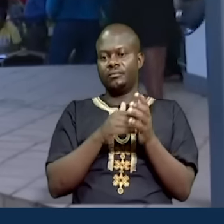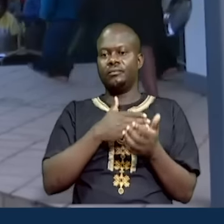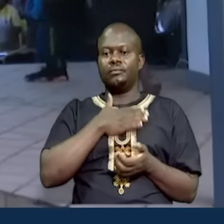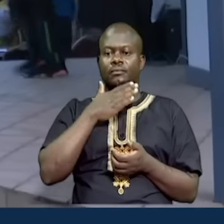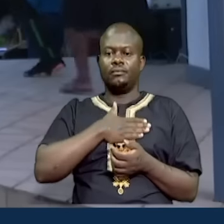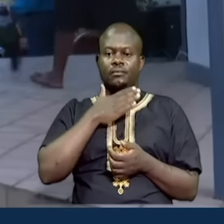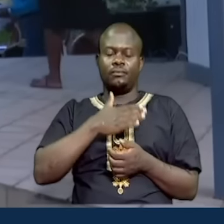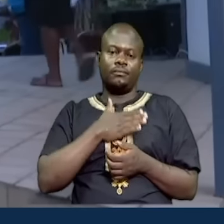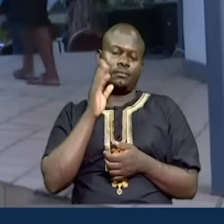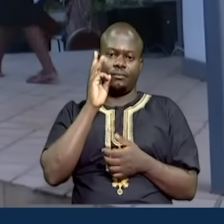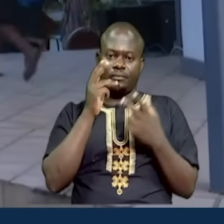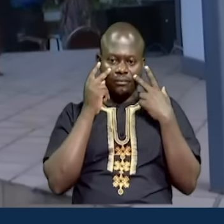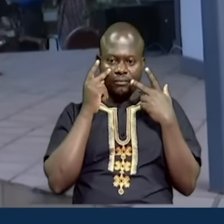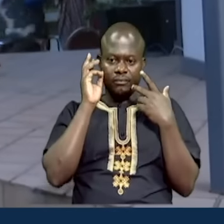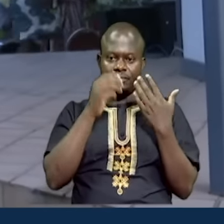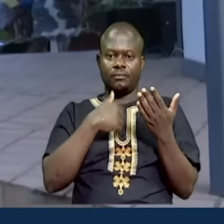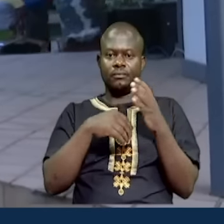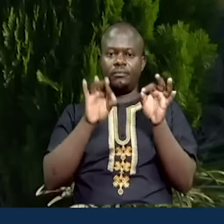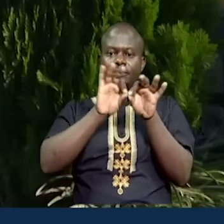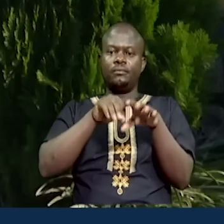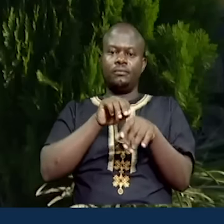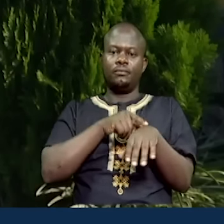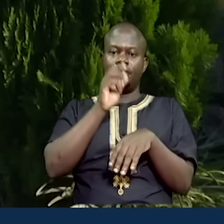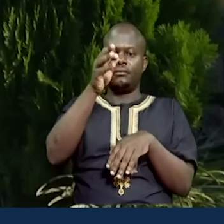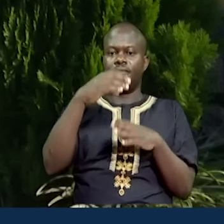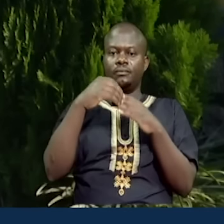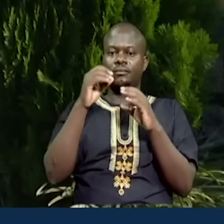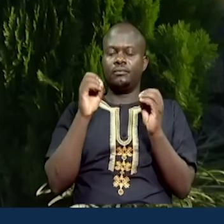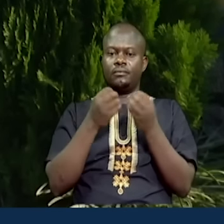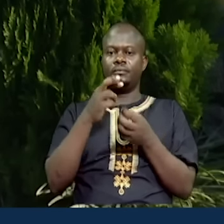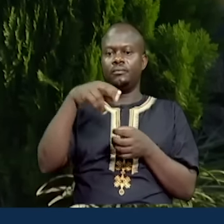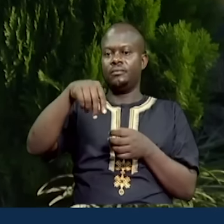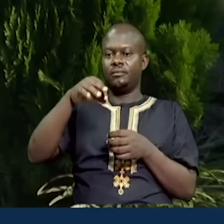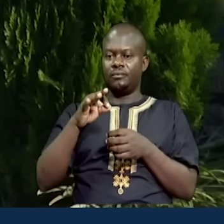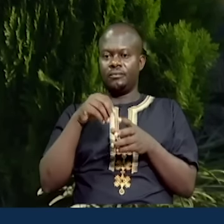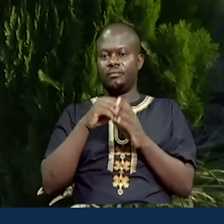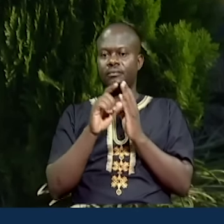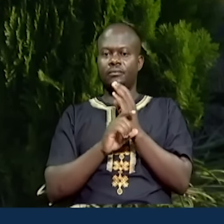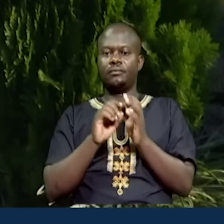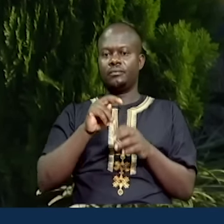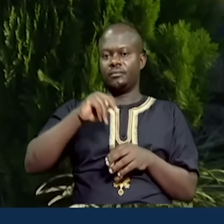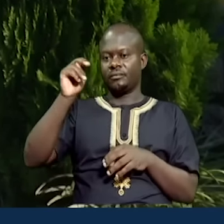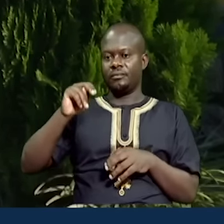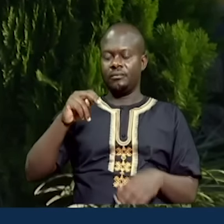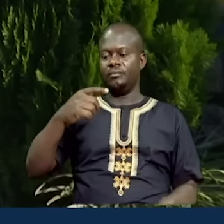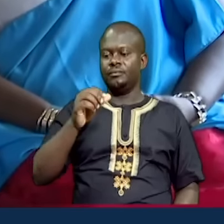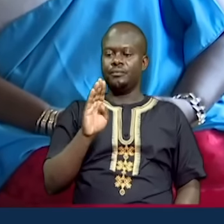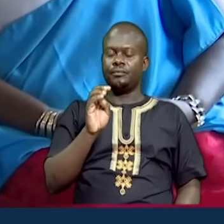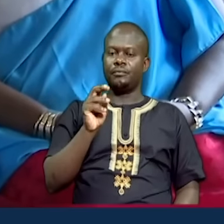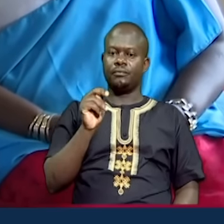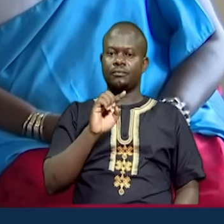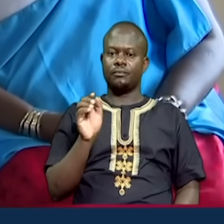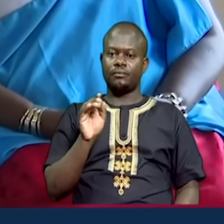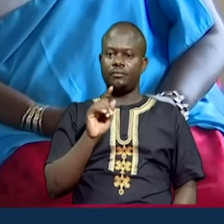byadushimishije, uzabona ko bizagira akamaro mu gihe kiri imbere. Umuyobozi w'umuryango wa RPF Inkotanyi mu karere ka Nyarugenge Ngabonziza Emmy avuga